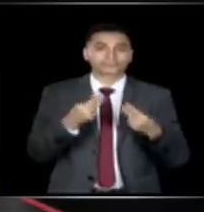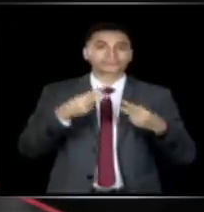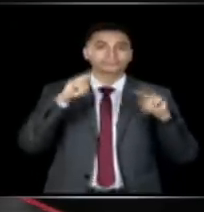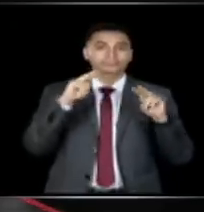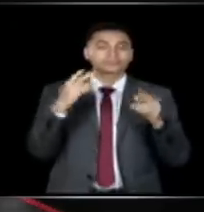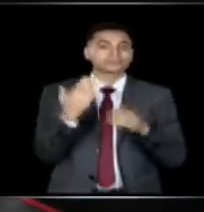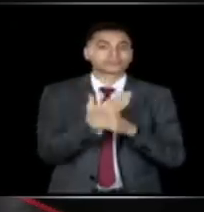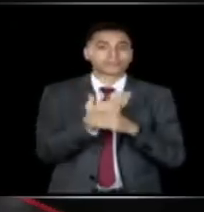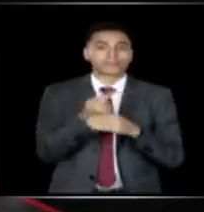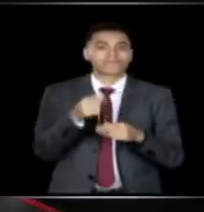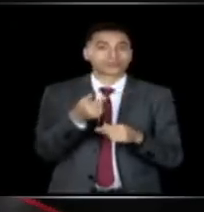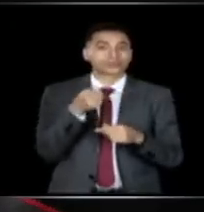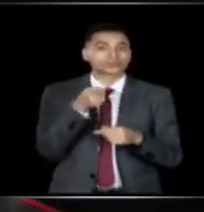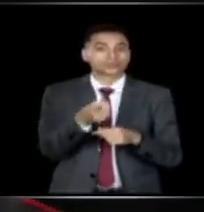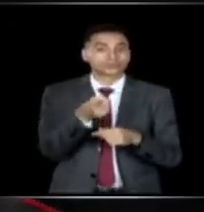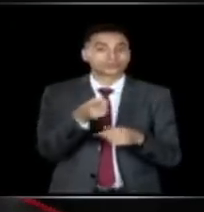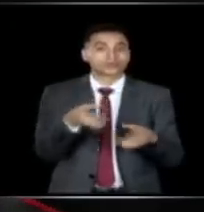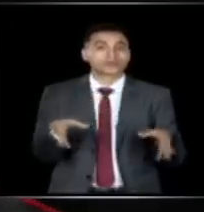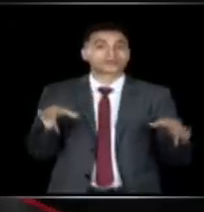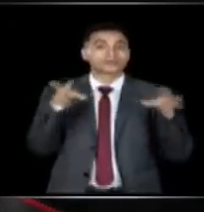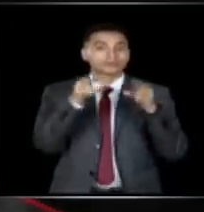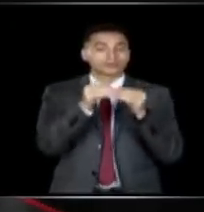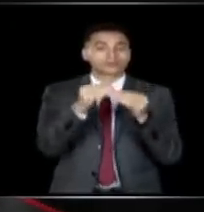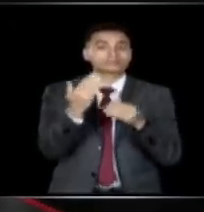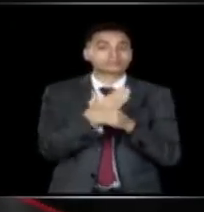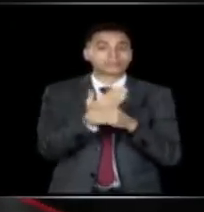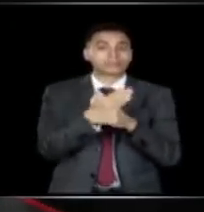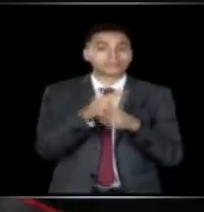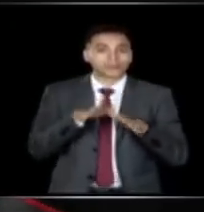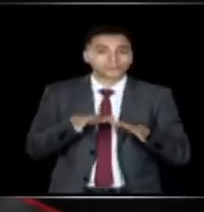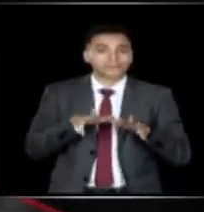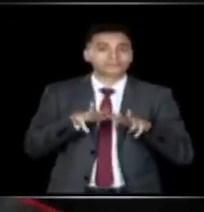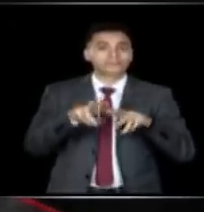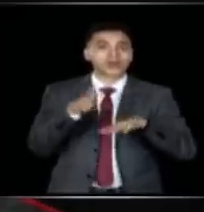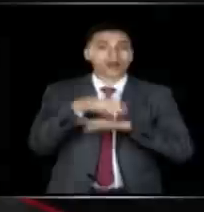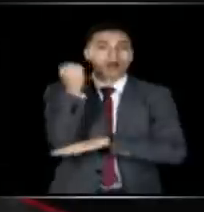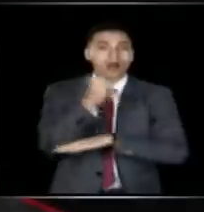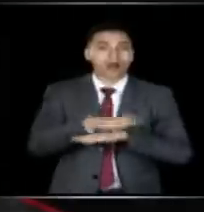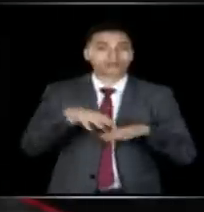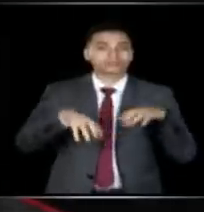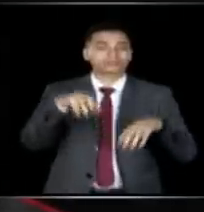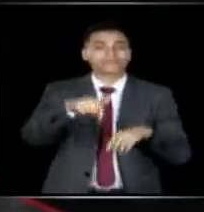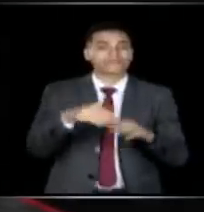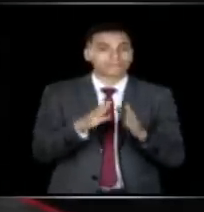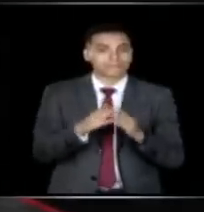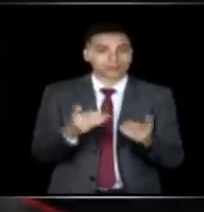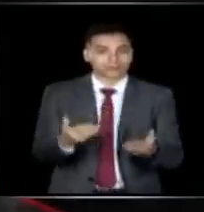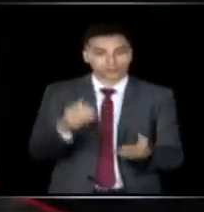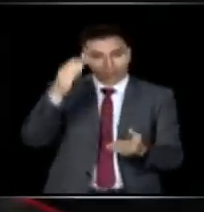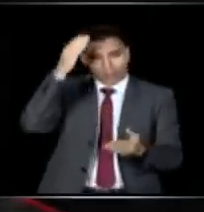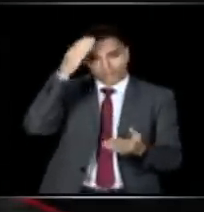النهائية. جميع المبالغ المالية في نهاية الموسم سوف تستثمر لتطوير القرى المصرية.